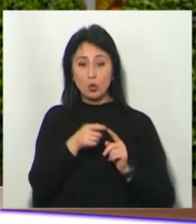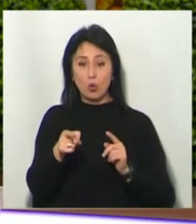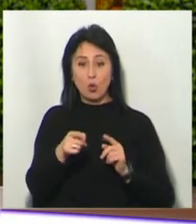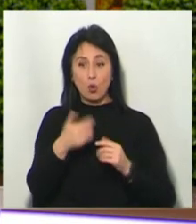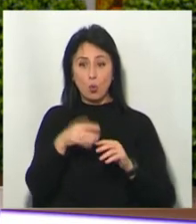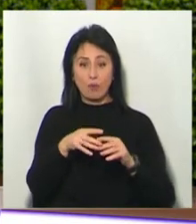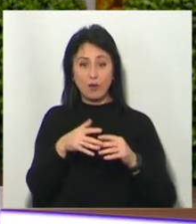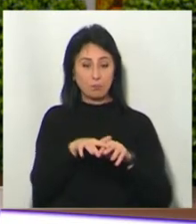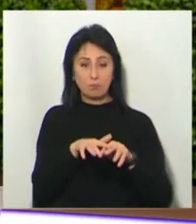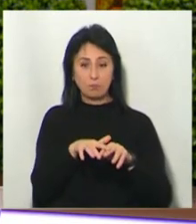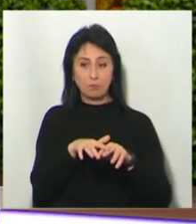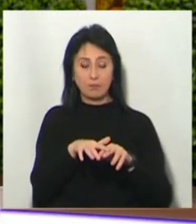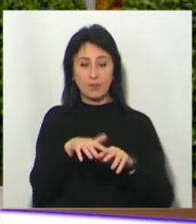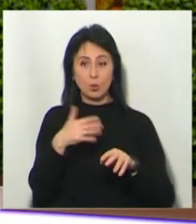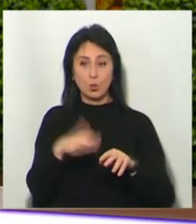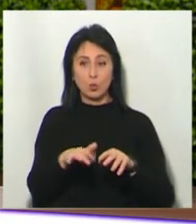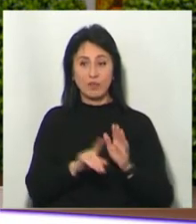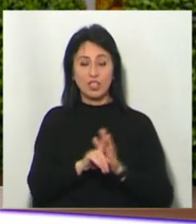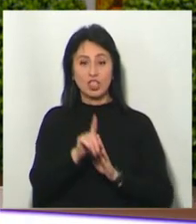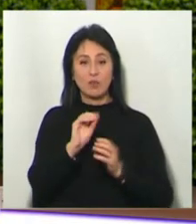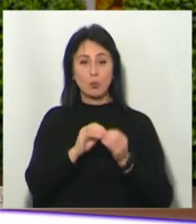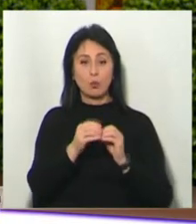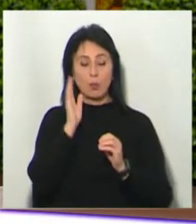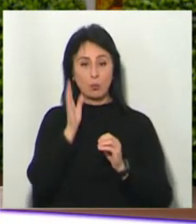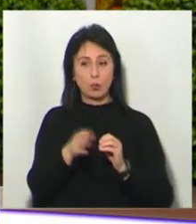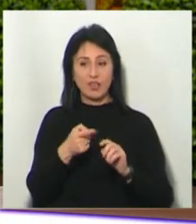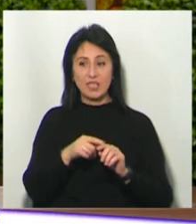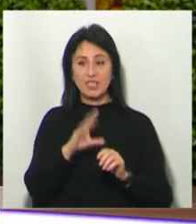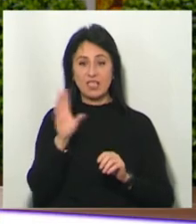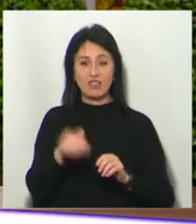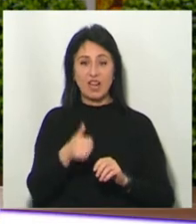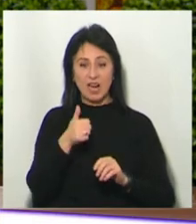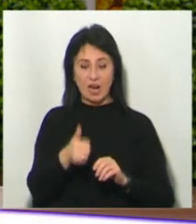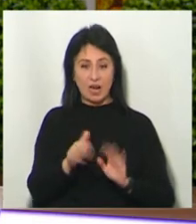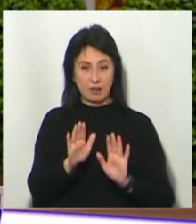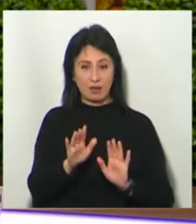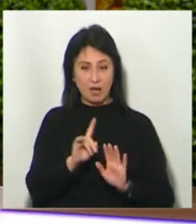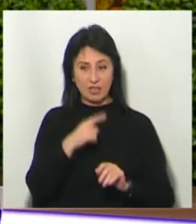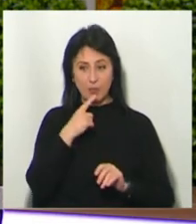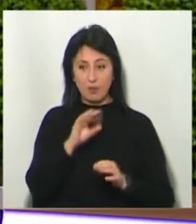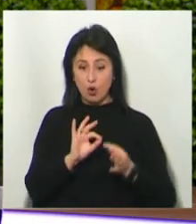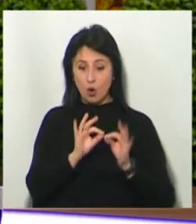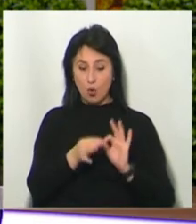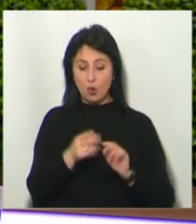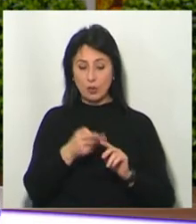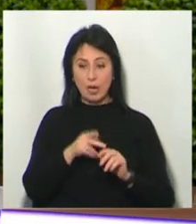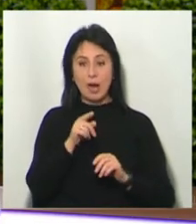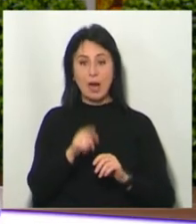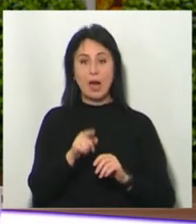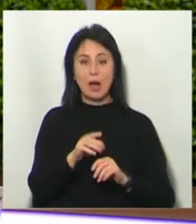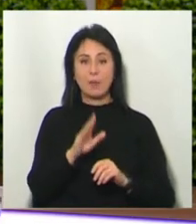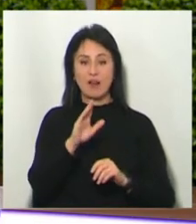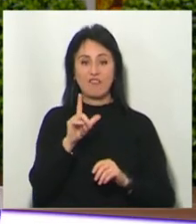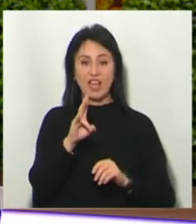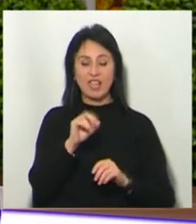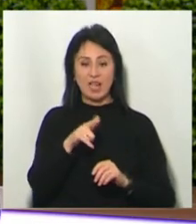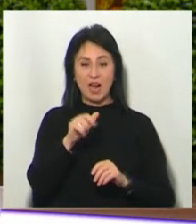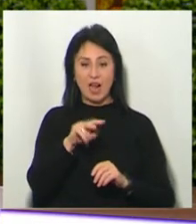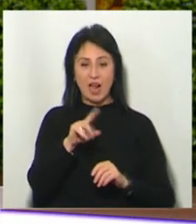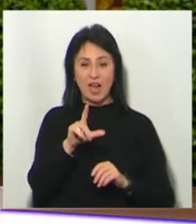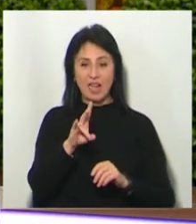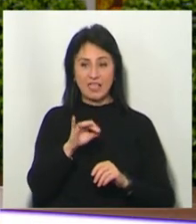მომენტში მას უკვე შეუქმნას პრობლემები. ეს ყველაზე კარგი ვარიანტი, მაგრამ კონკრეტულად აი ამ ვენა